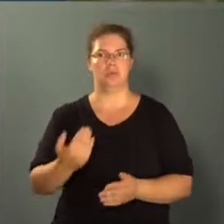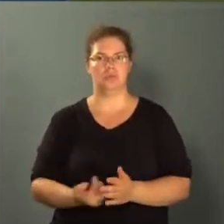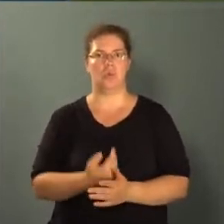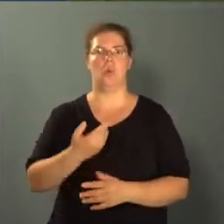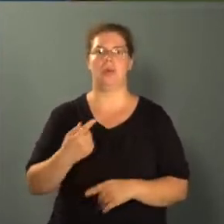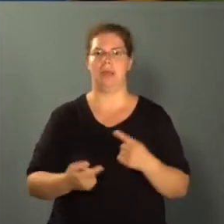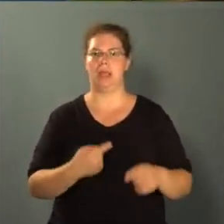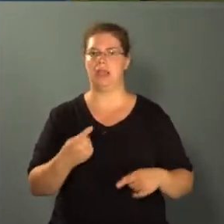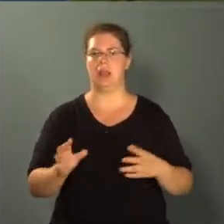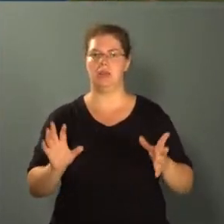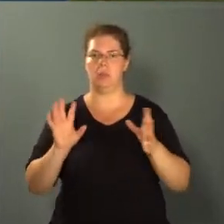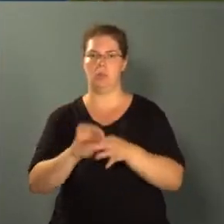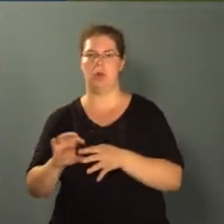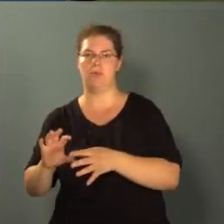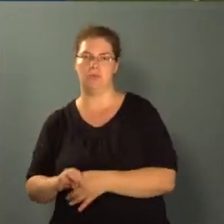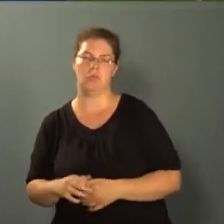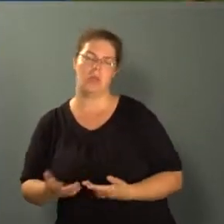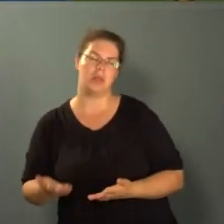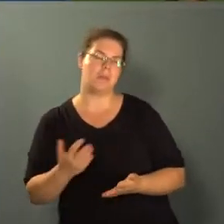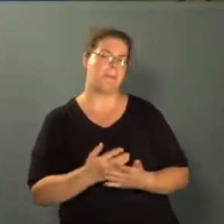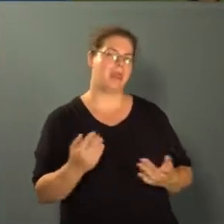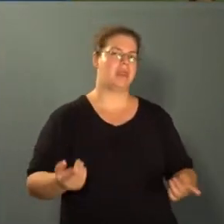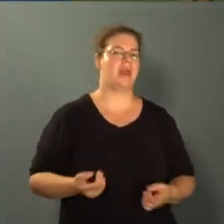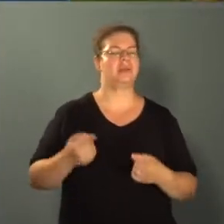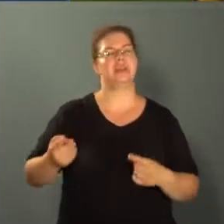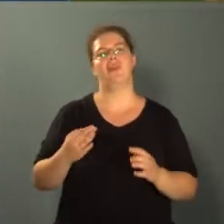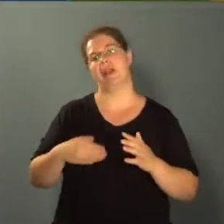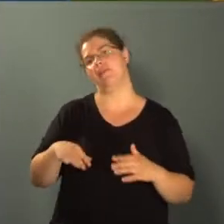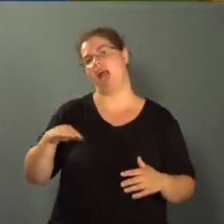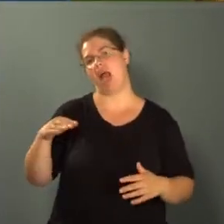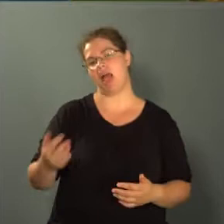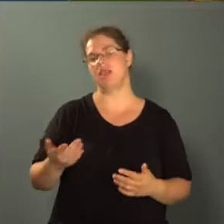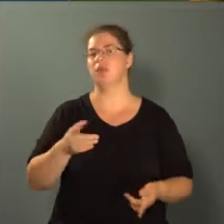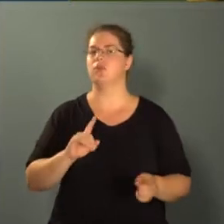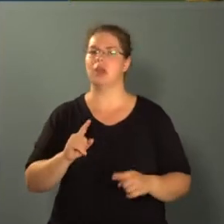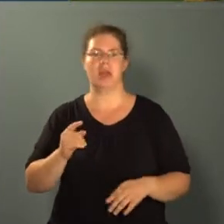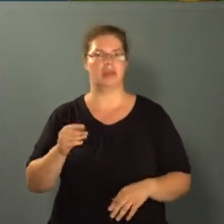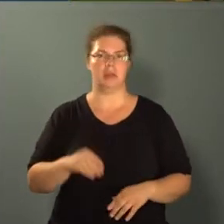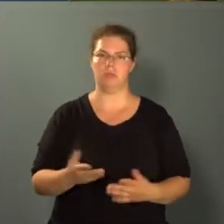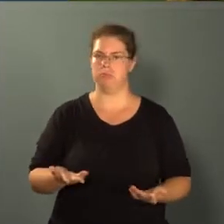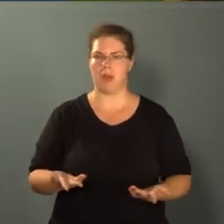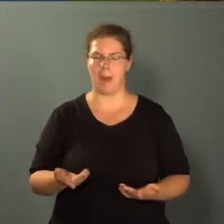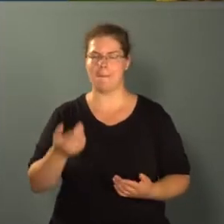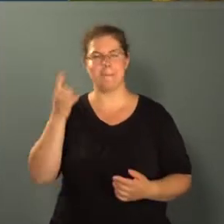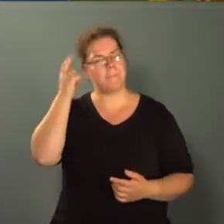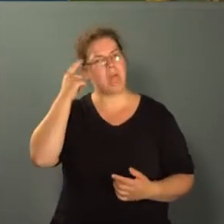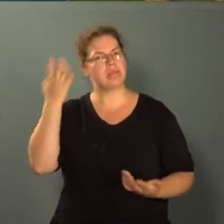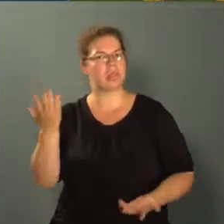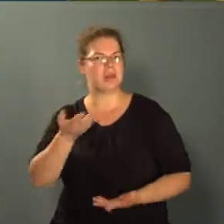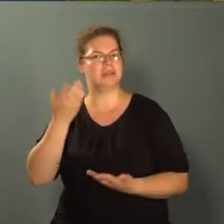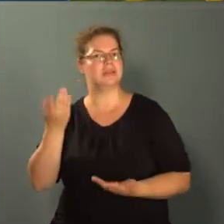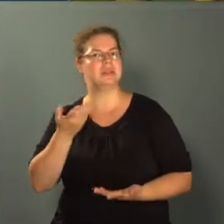újabb generációk kapcsolódnak be már aktívan a felnőtt játékba. A